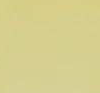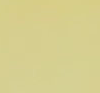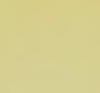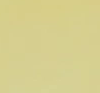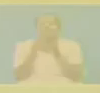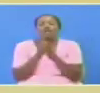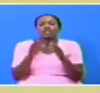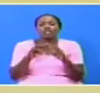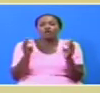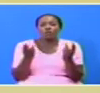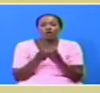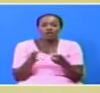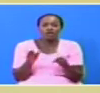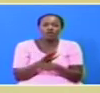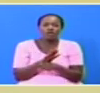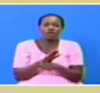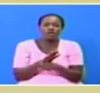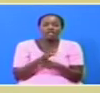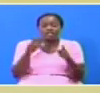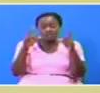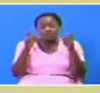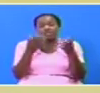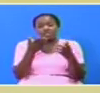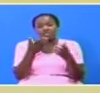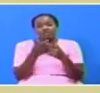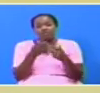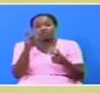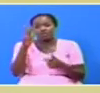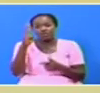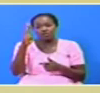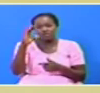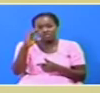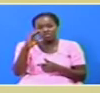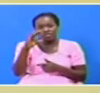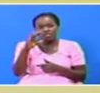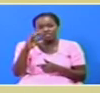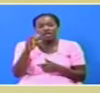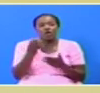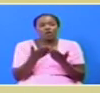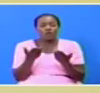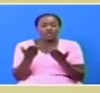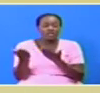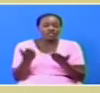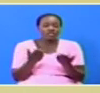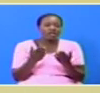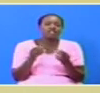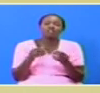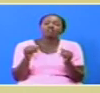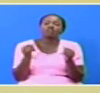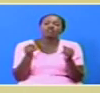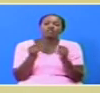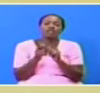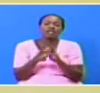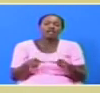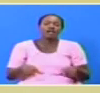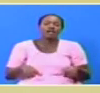kwa ujumla. Kumbuka mechi hiyo ama picha hizo ulizoziona hapo ni kwa hisani ya KBC ambayo inakuletea mechi hiyo kwa njia moja kwa